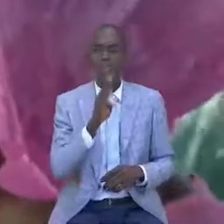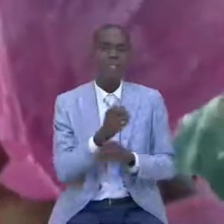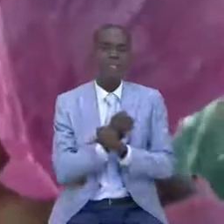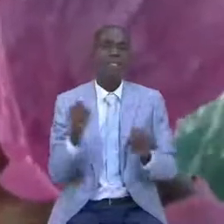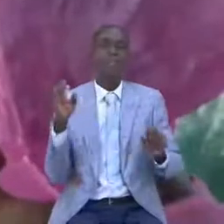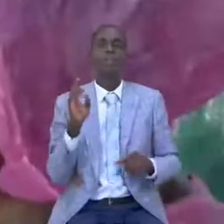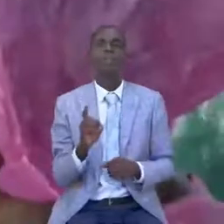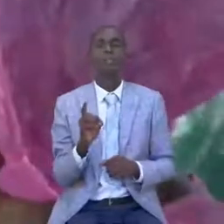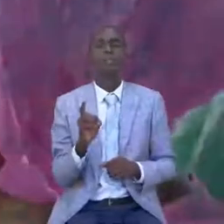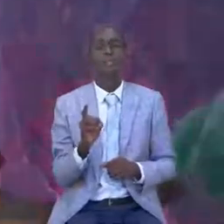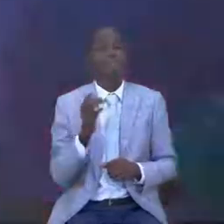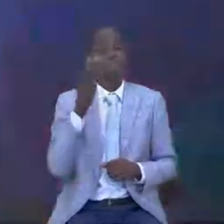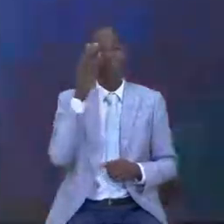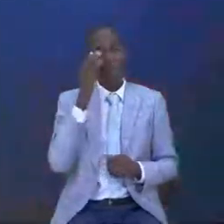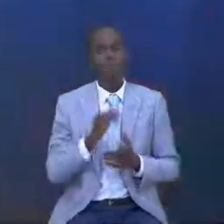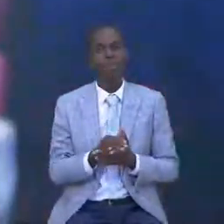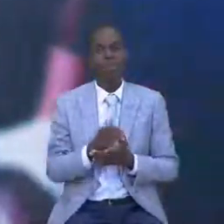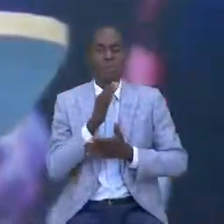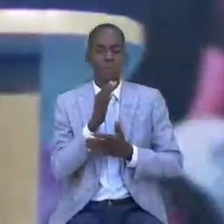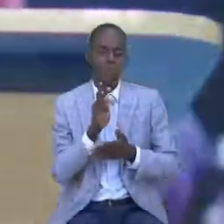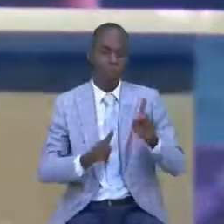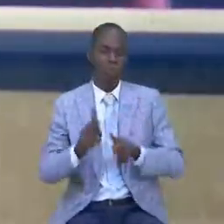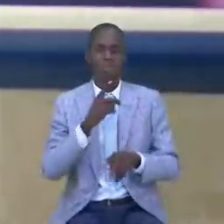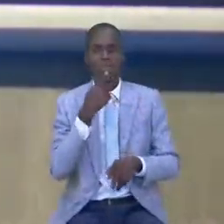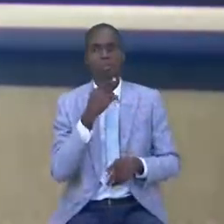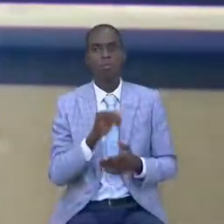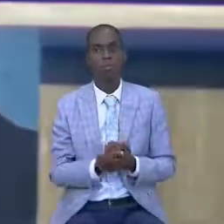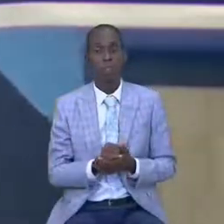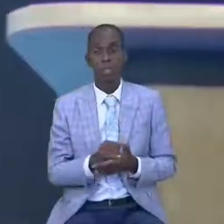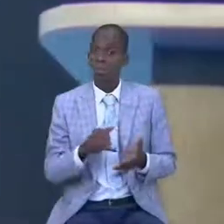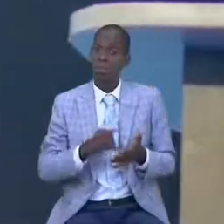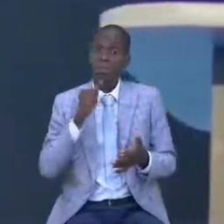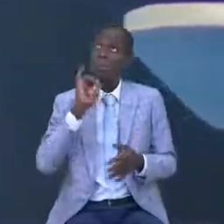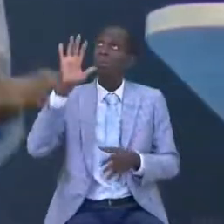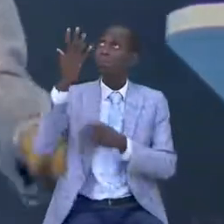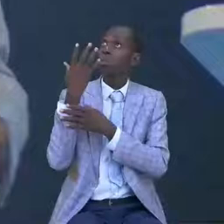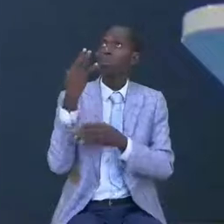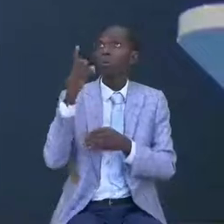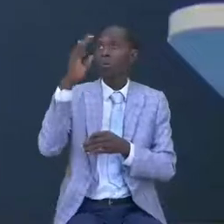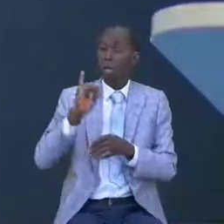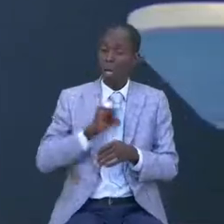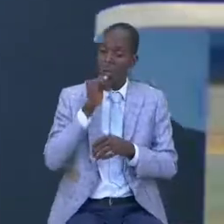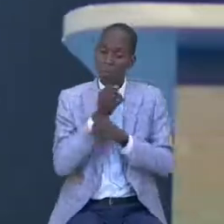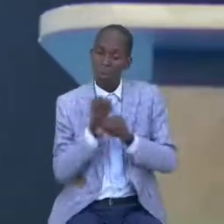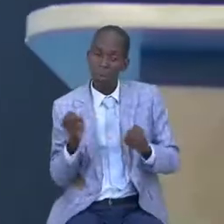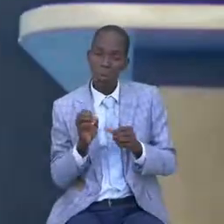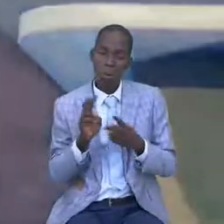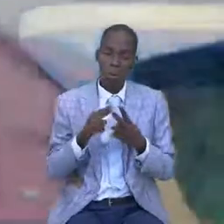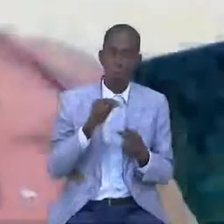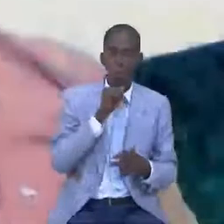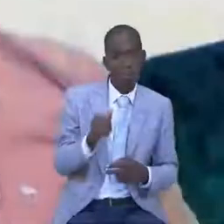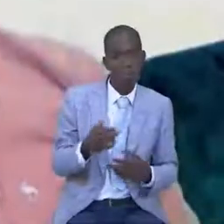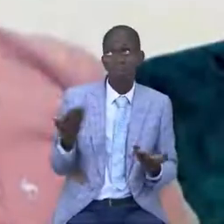Je serai sauvé. Vous savez, les gens disent que c'est dans les mains de